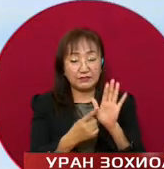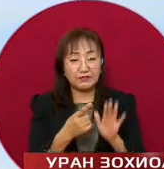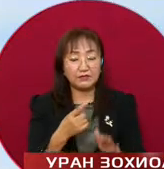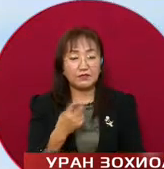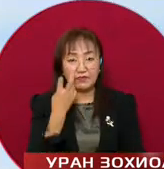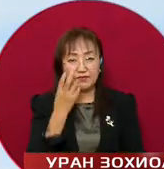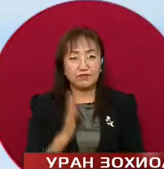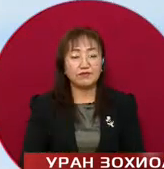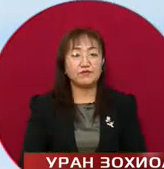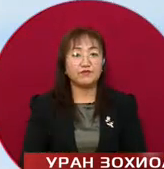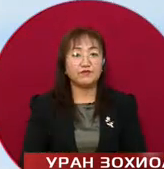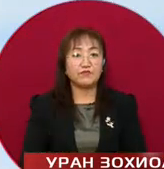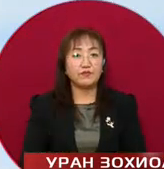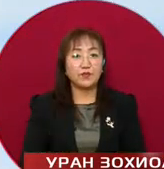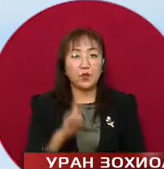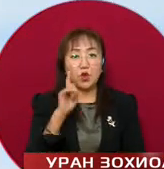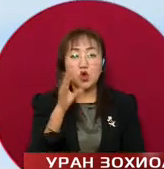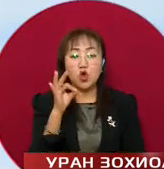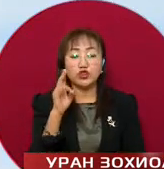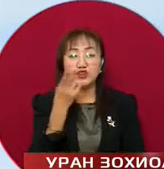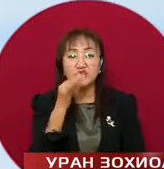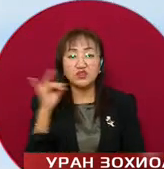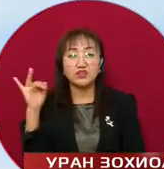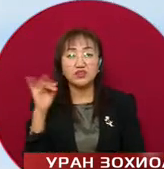За хөндө гэдэг үгийн тайлбар дэлгэцэнд харагдаж байна.